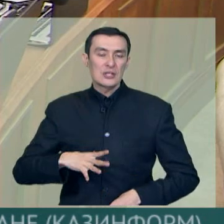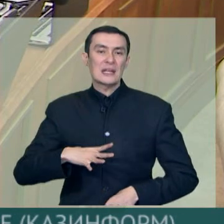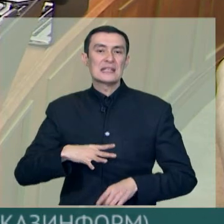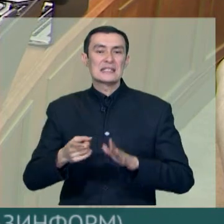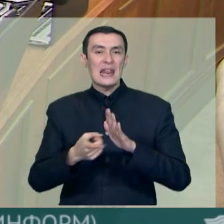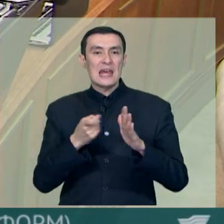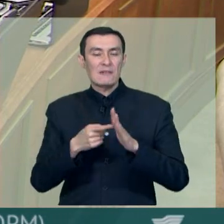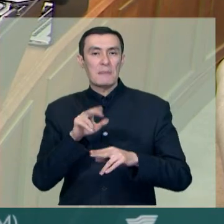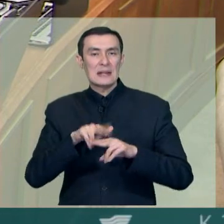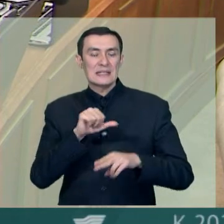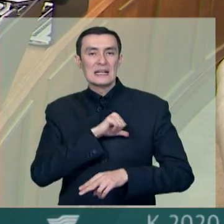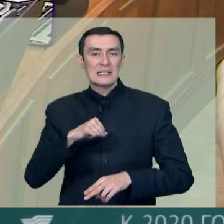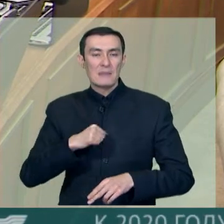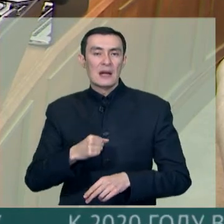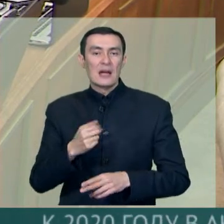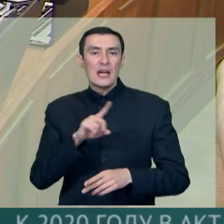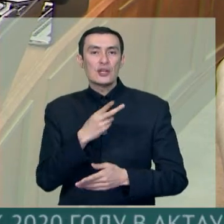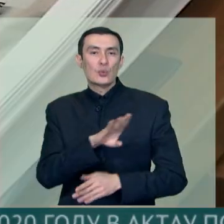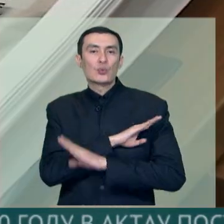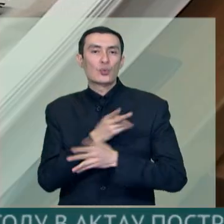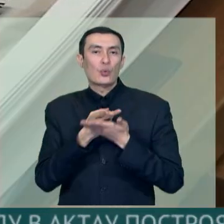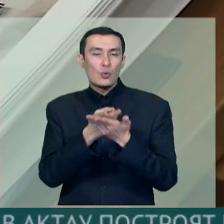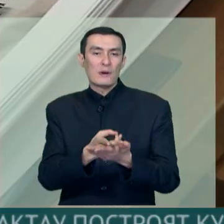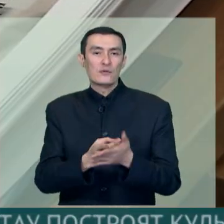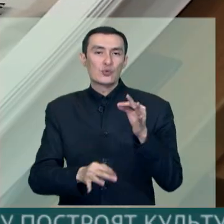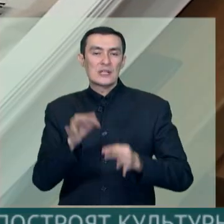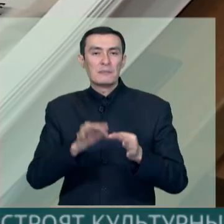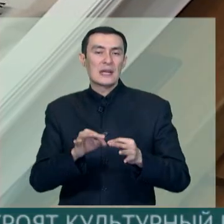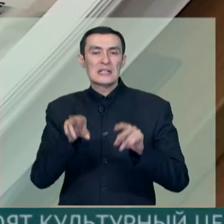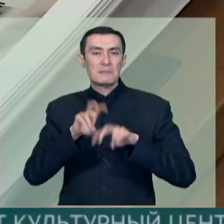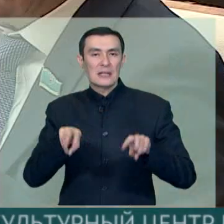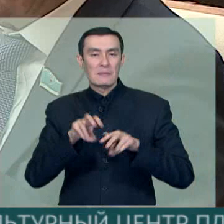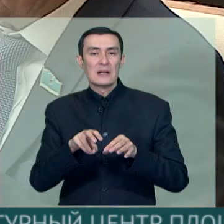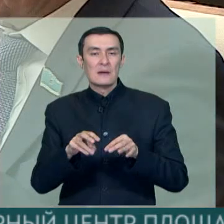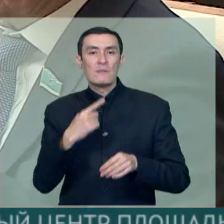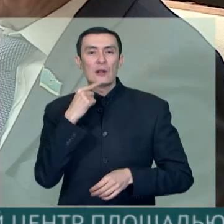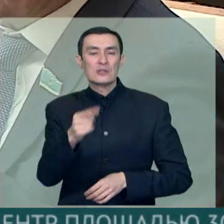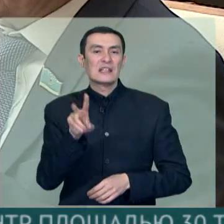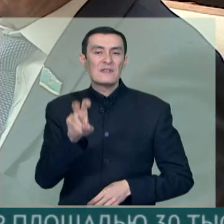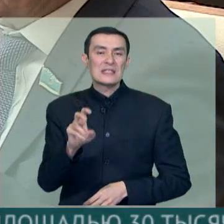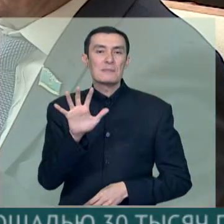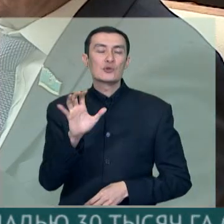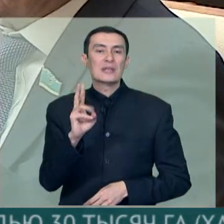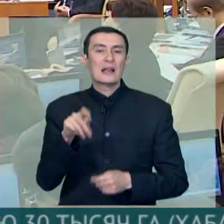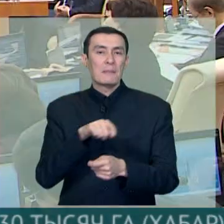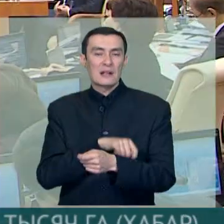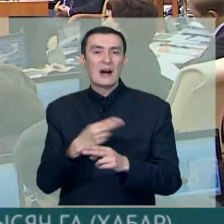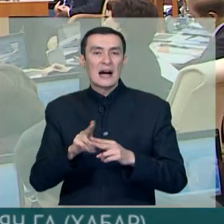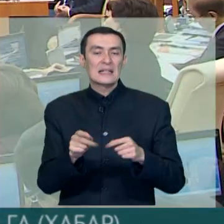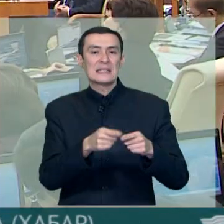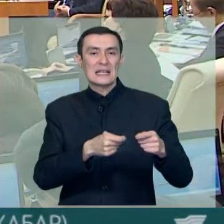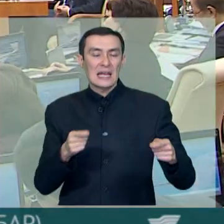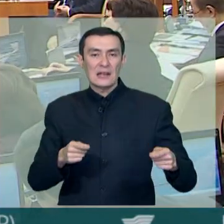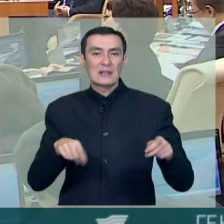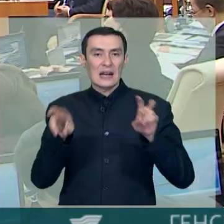принуждает следователей направлять трупы или материалы дела в судебно-экспертные подразделения за 200-500 километров, а это